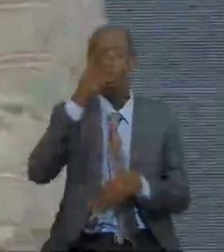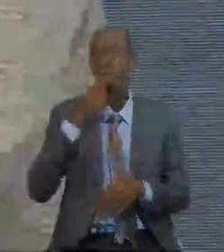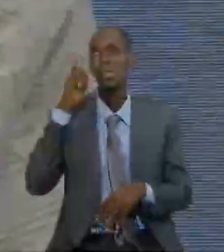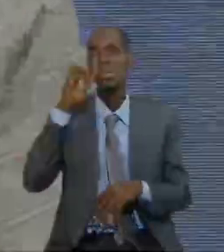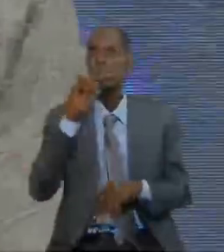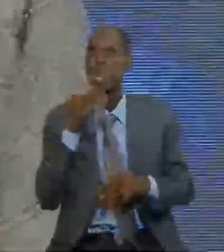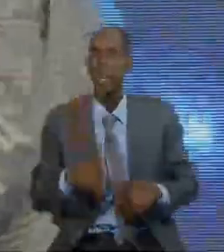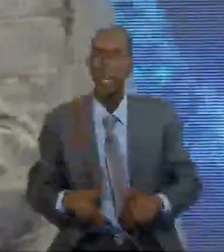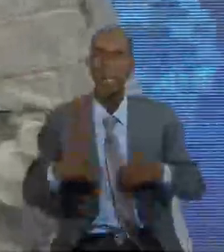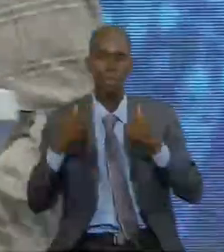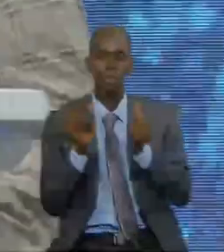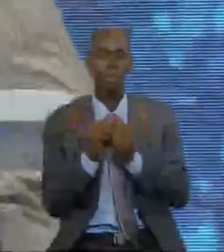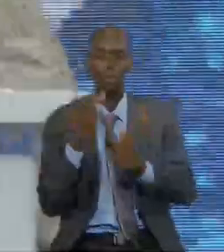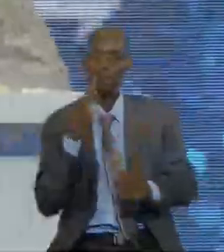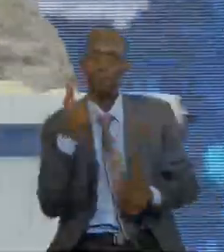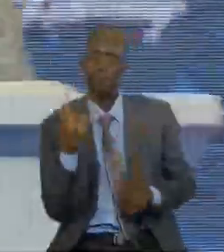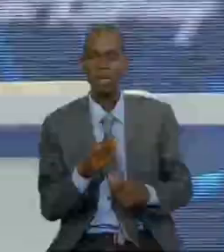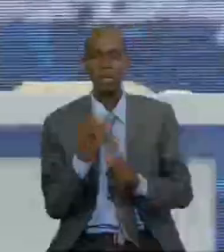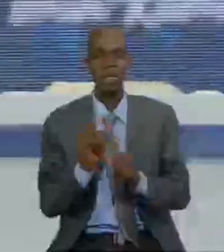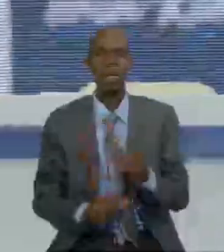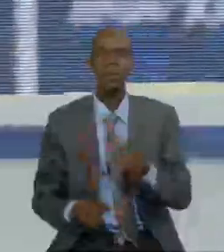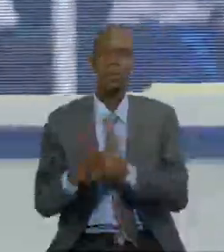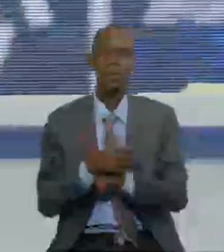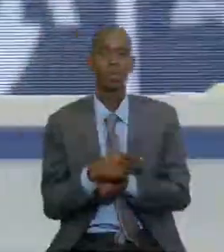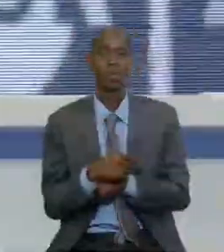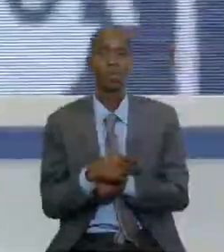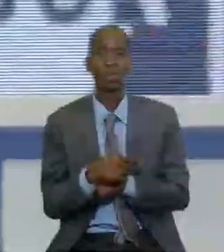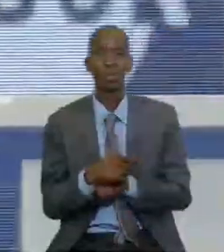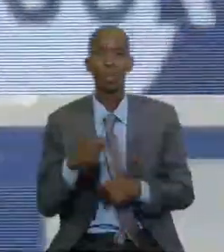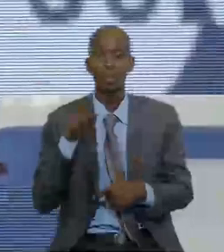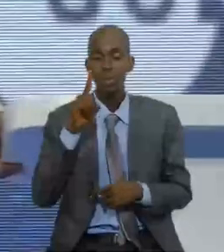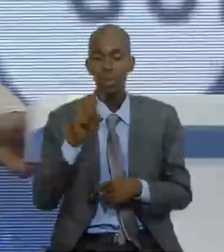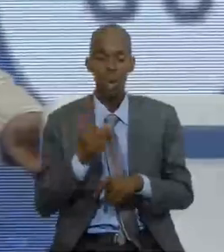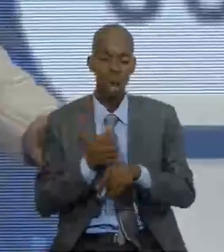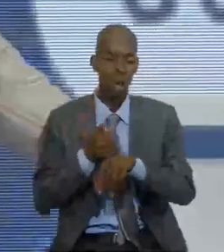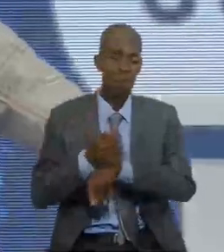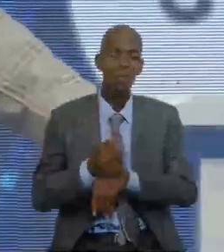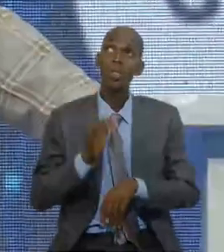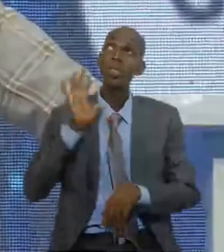tu craches son visage Dieu en colère contre les méchants chaque jour